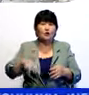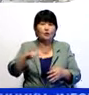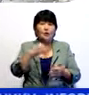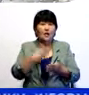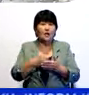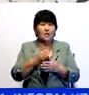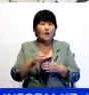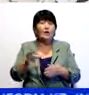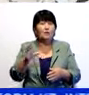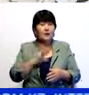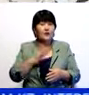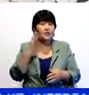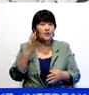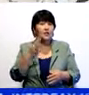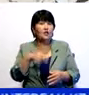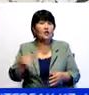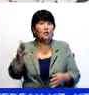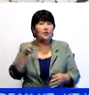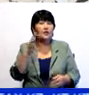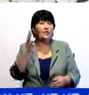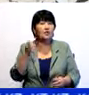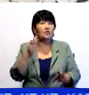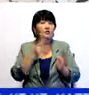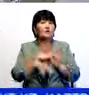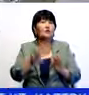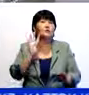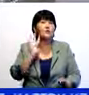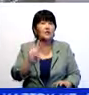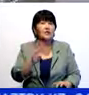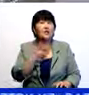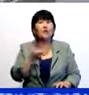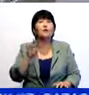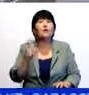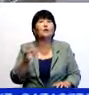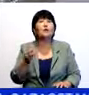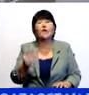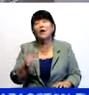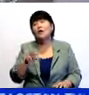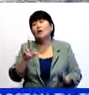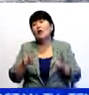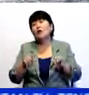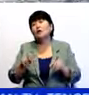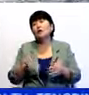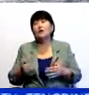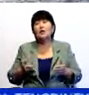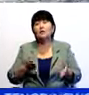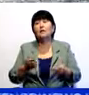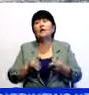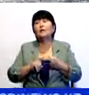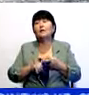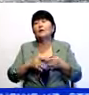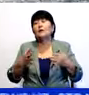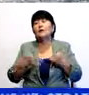бюджета было выделено 4 миллиарда 484 миллиона тенге. Надежная переправа прочно свяжет с большой